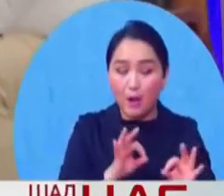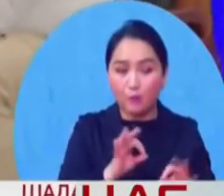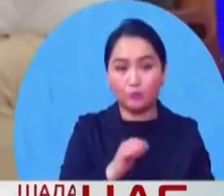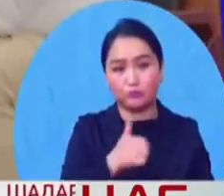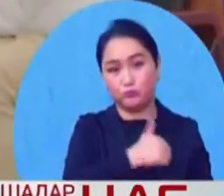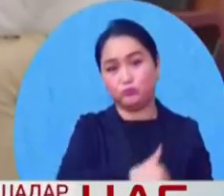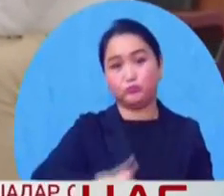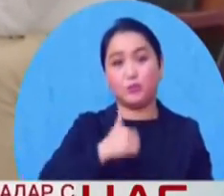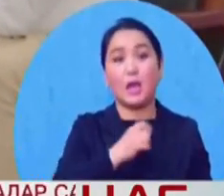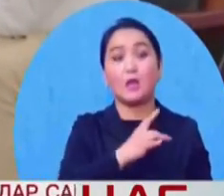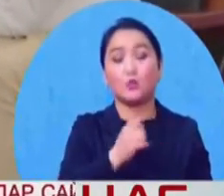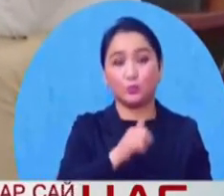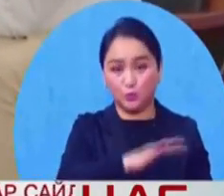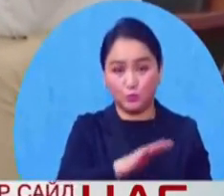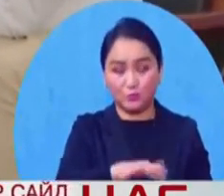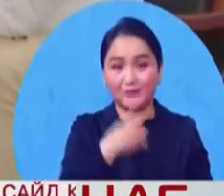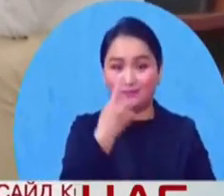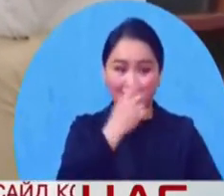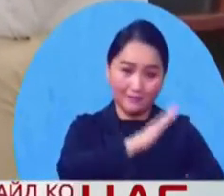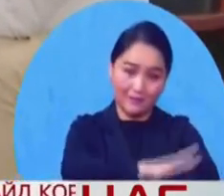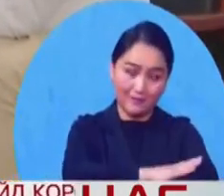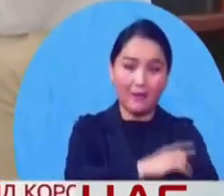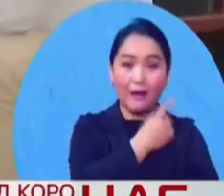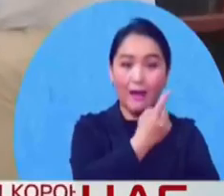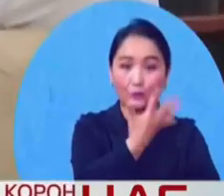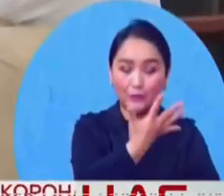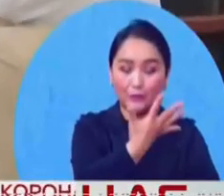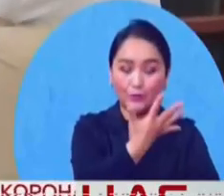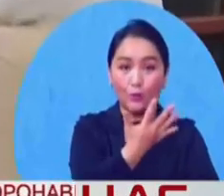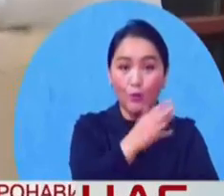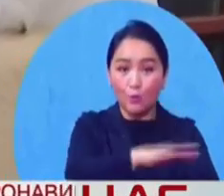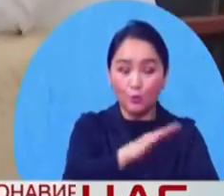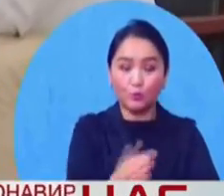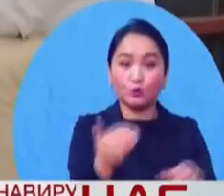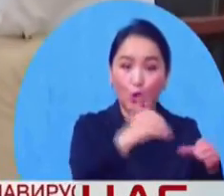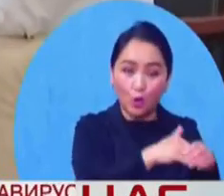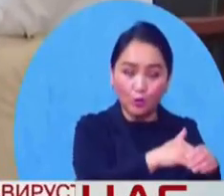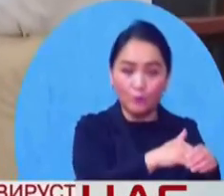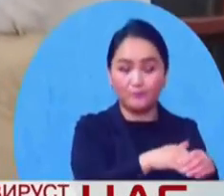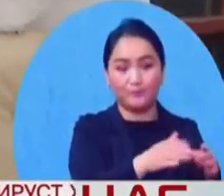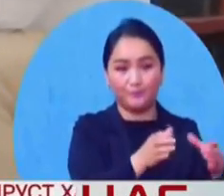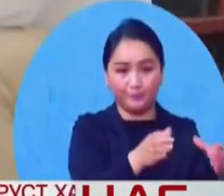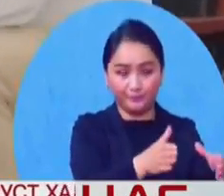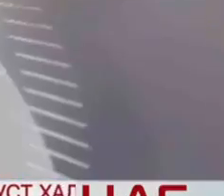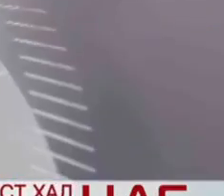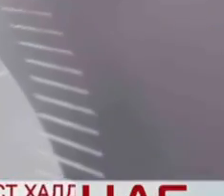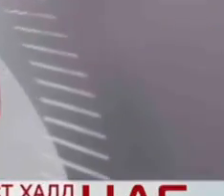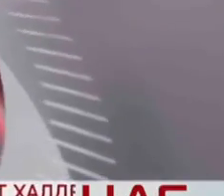төлбөрийг ирэх намрын төлбөрт суутгах зэрэг асуудлыг шийдэхээр хилэлцэж мэдэгдлээ.